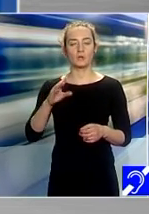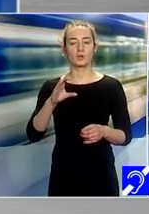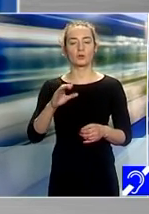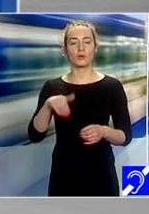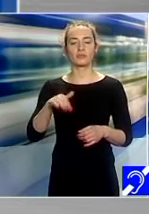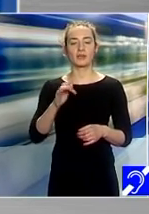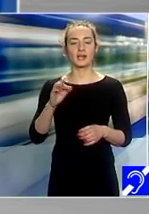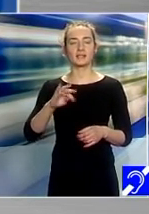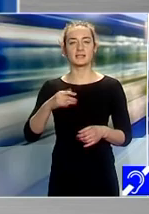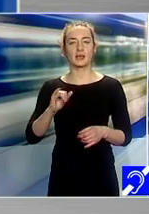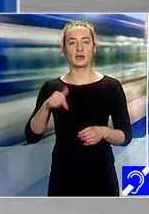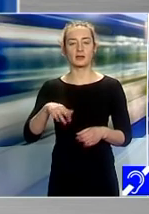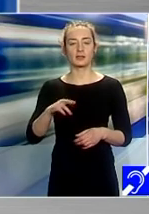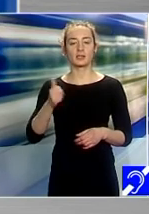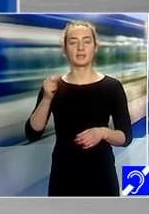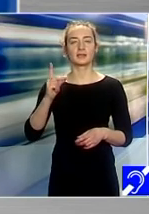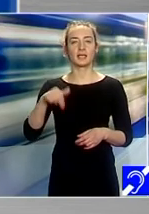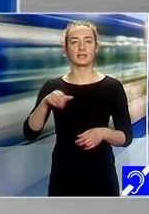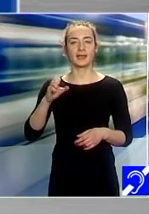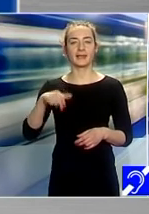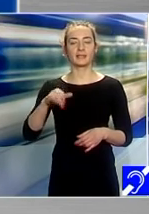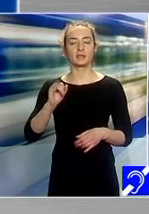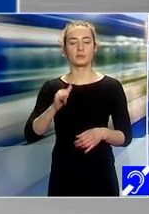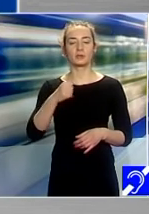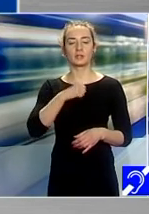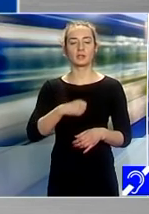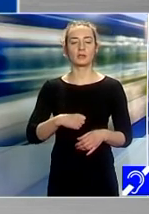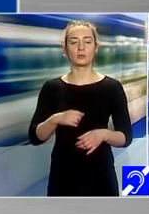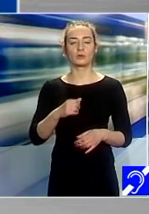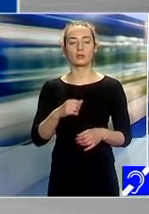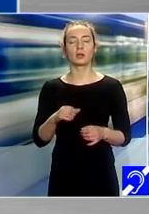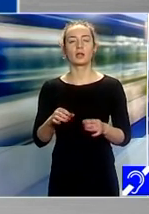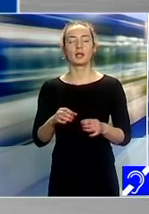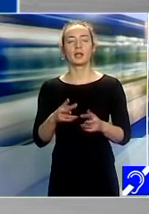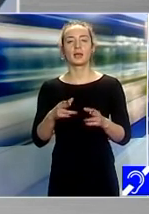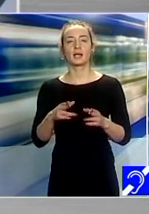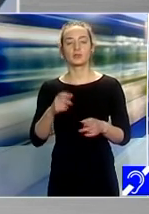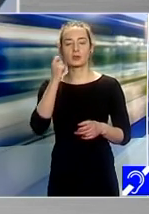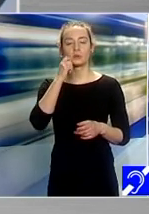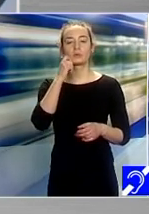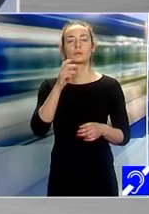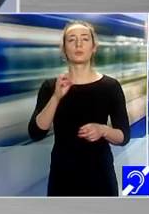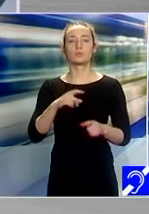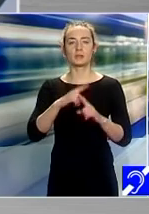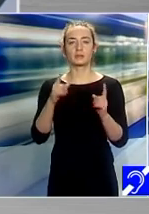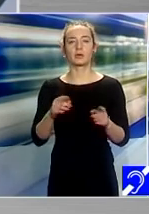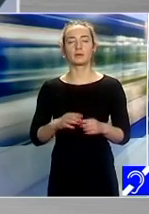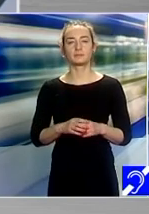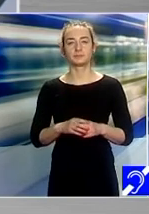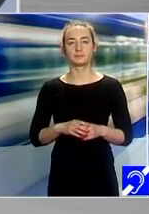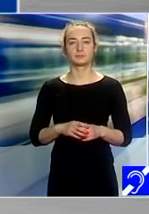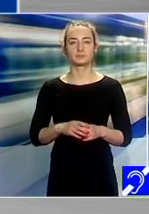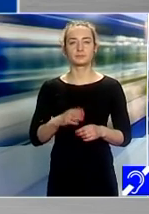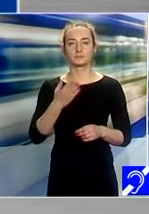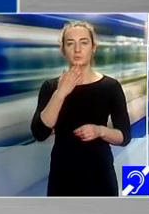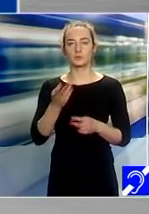universitar dr. Dan Eniu, chirurg oncolog la Institutul Oncologic Cluj. Bună ziua! Salut, mâna! Bine ați